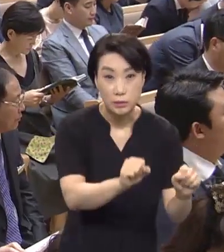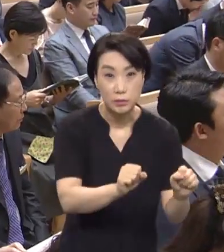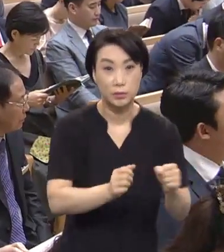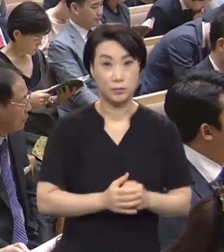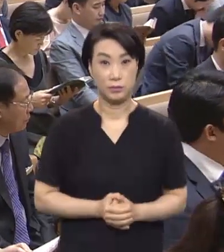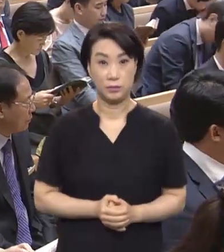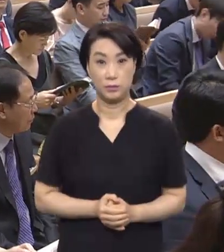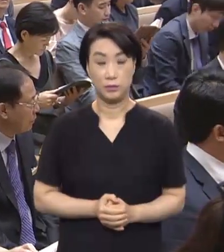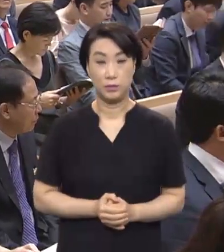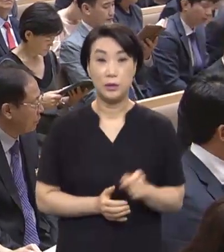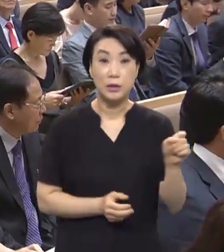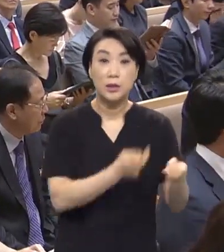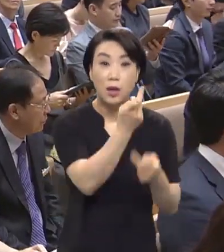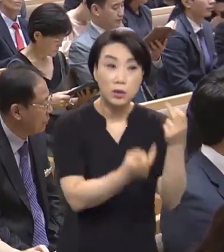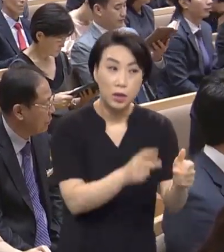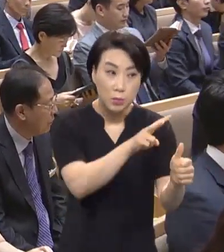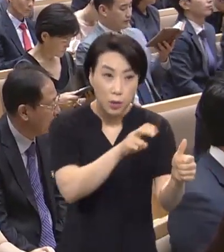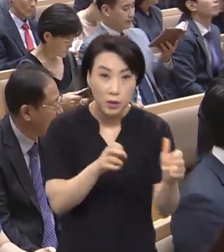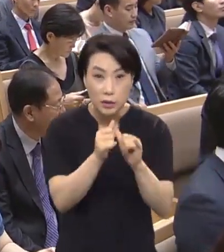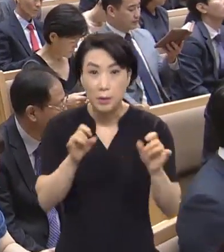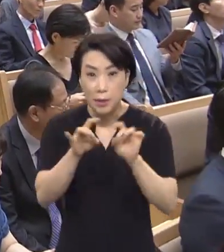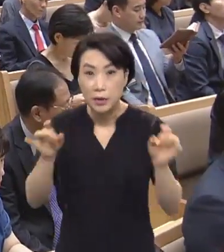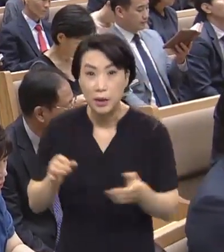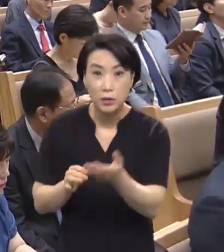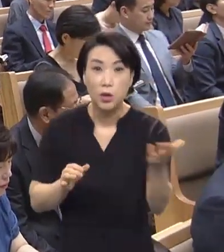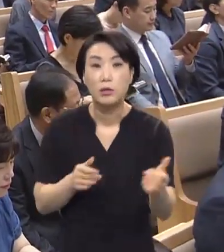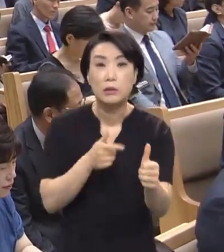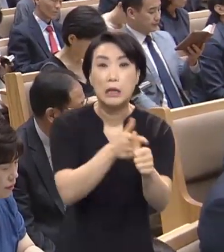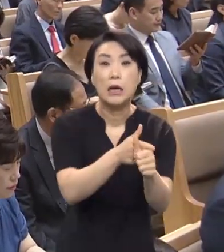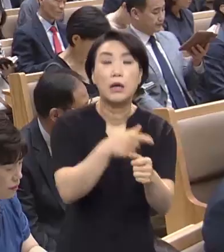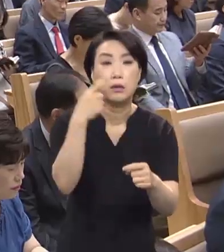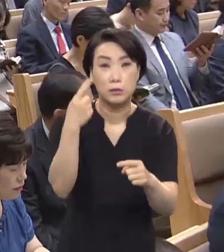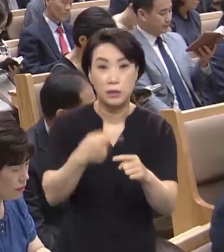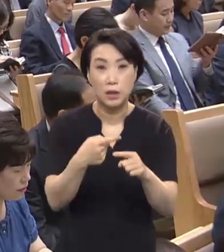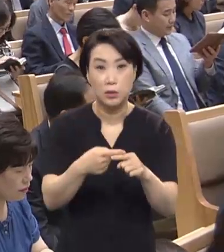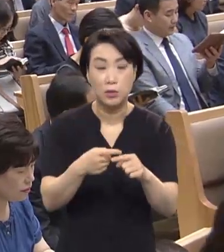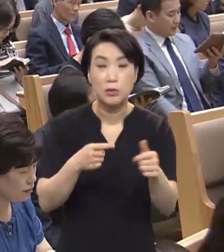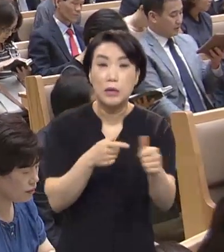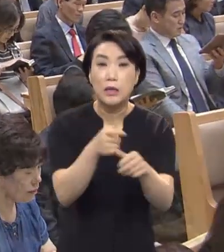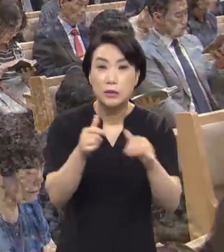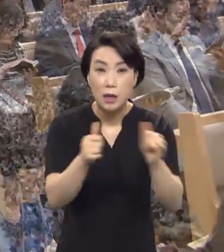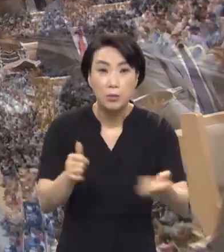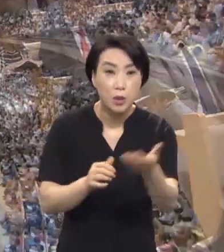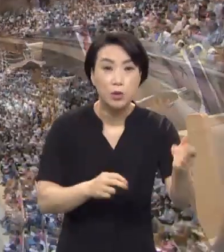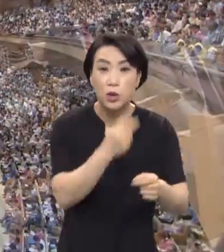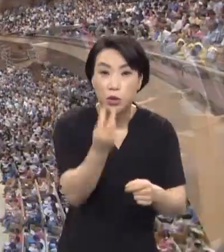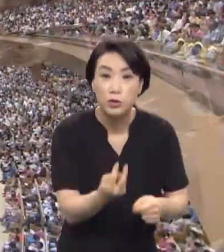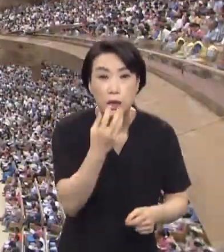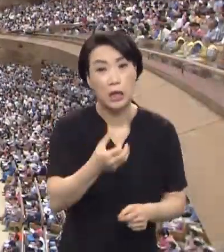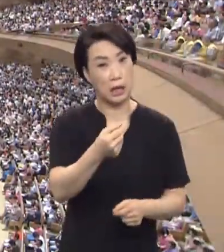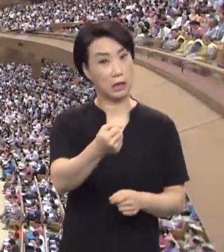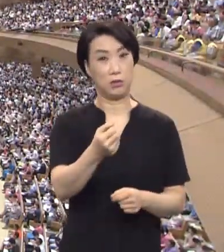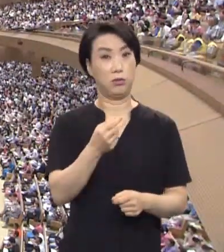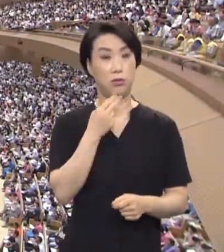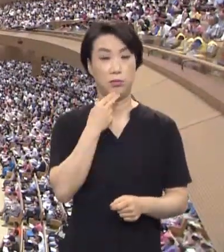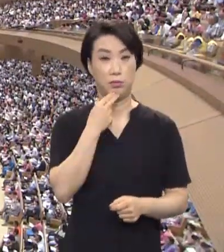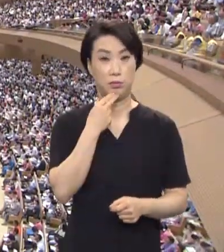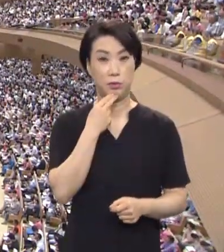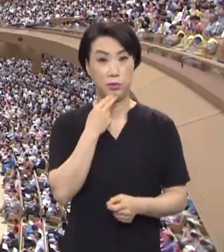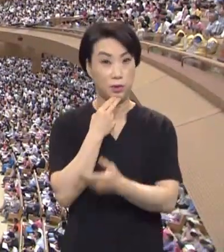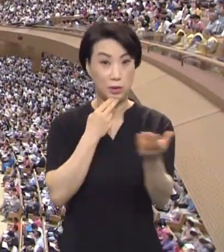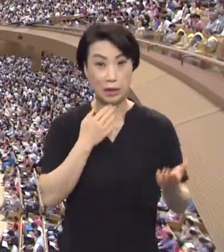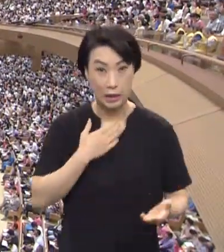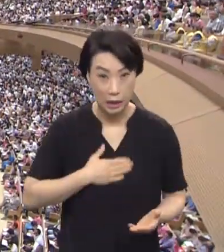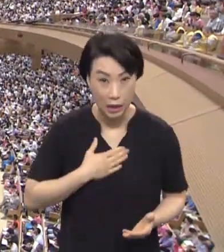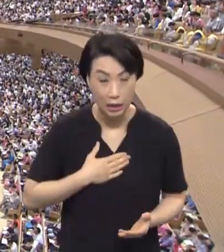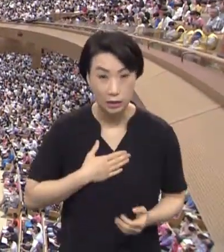거하느니라. 그 형제를 미워하는 자마다 살인하는 자니 살인하는 자마다 영생이 그 속에 거하지 아니하는 것을